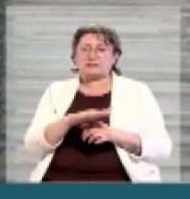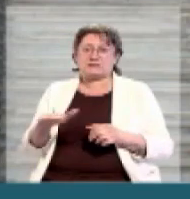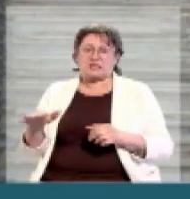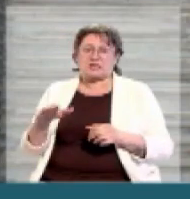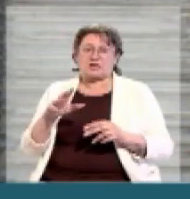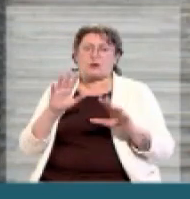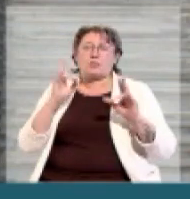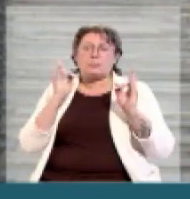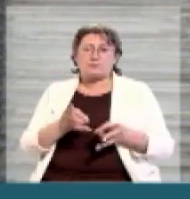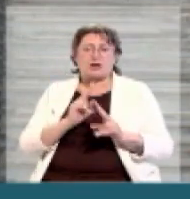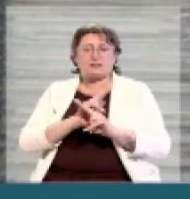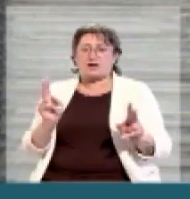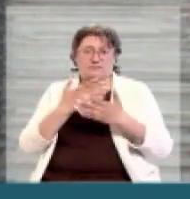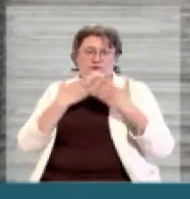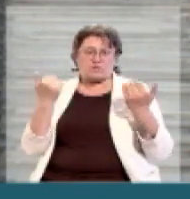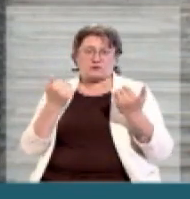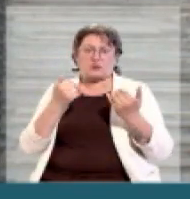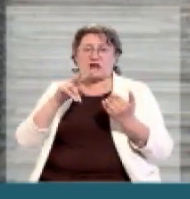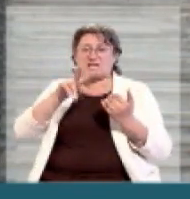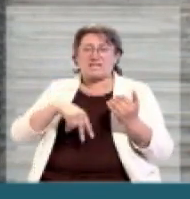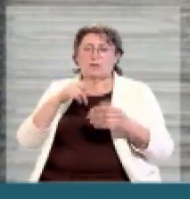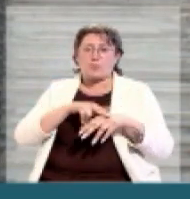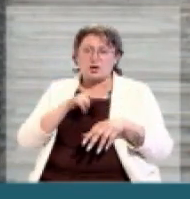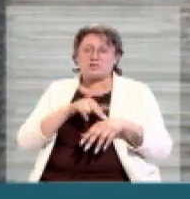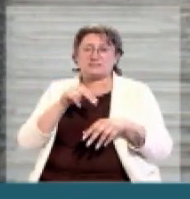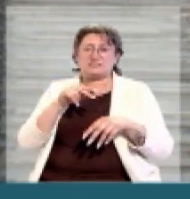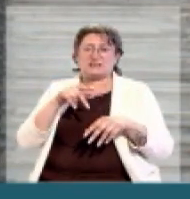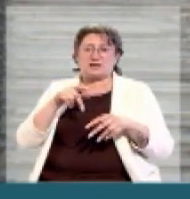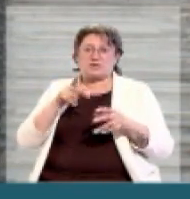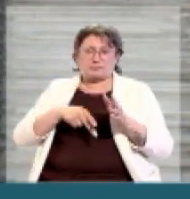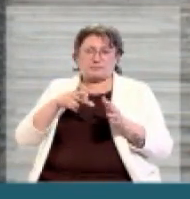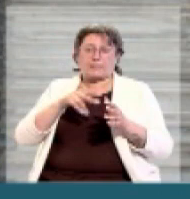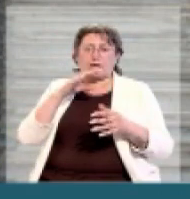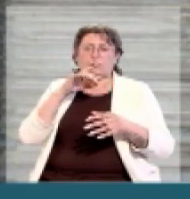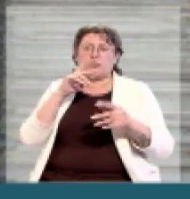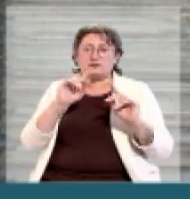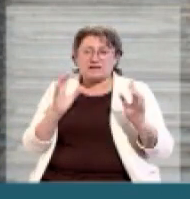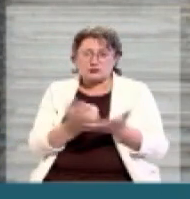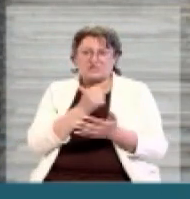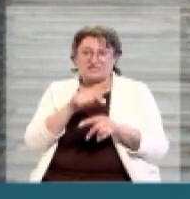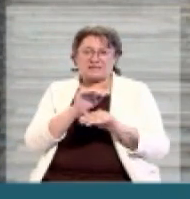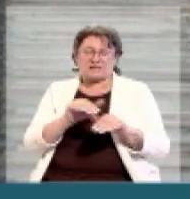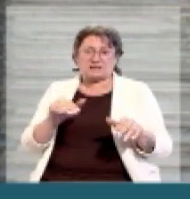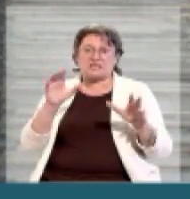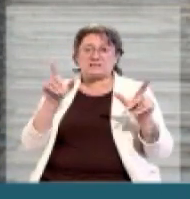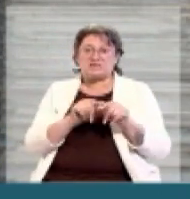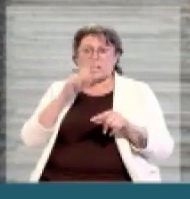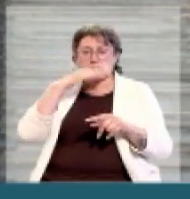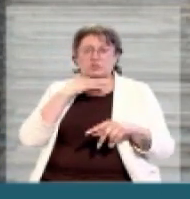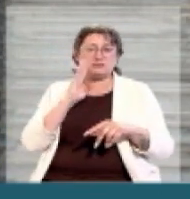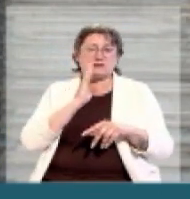В происшествии никто не пострадал. Линейный отдел полиции станции Кустанай установили несовершеннолетних. С родителями